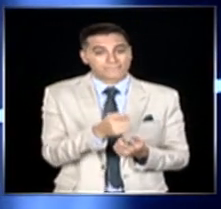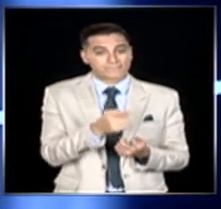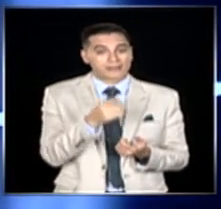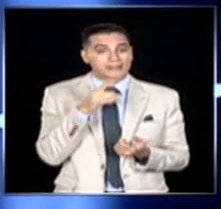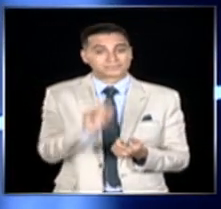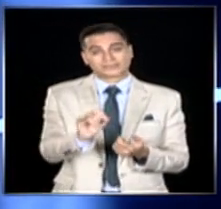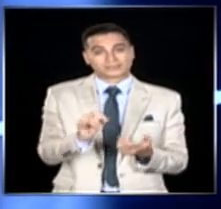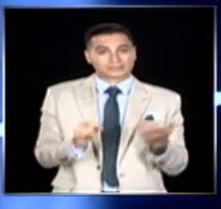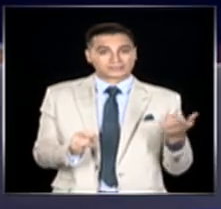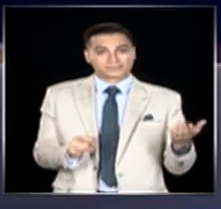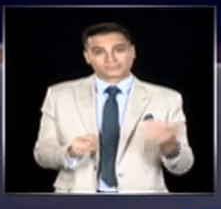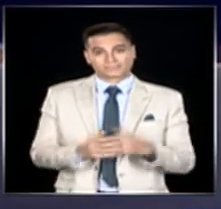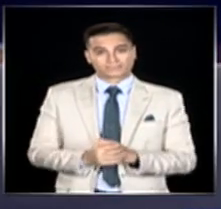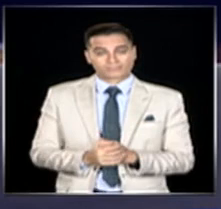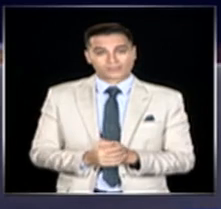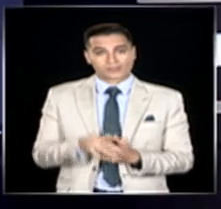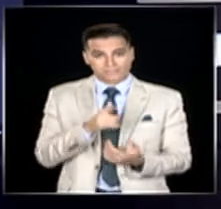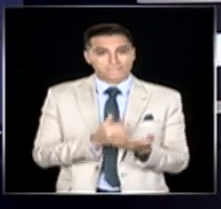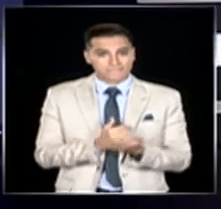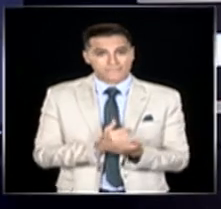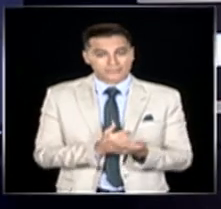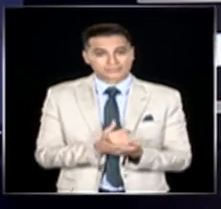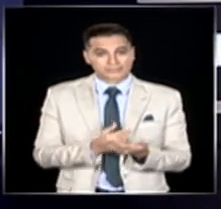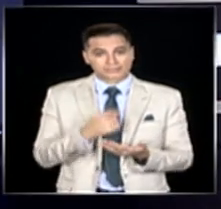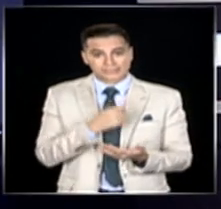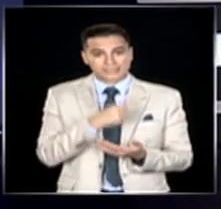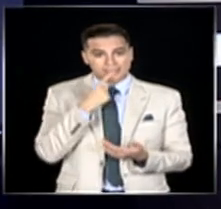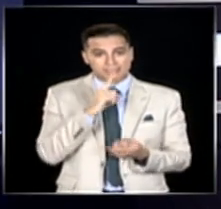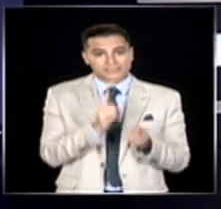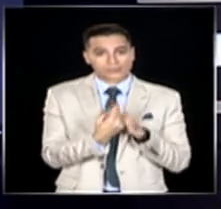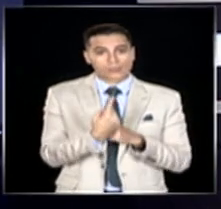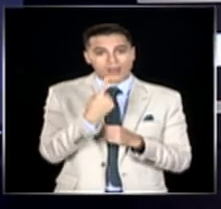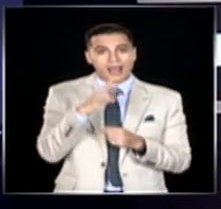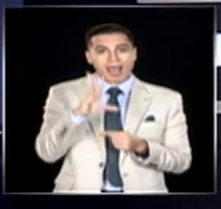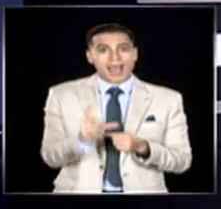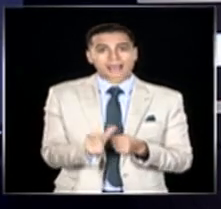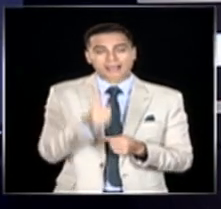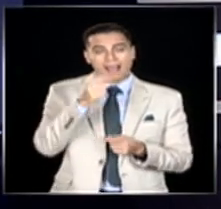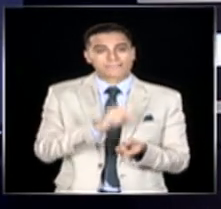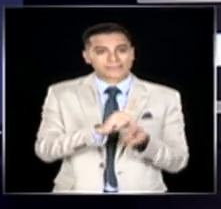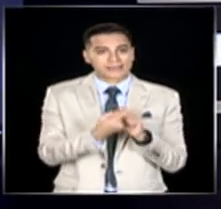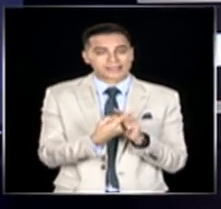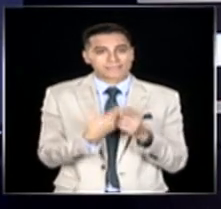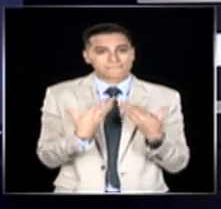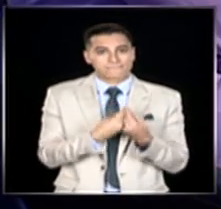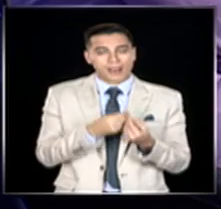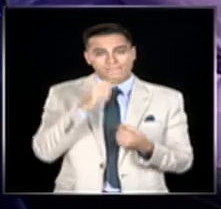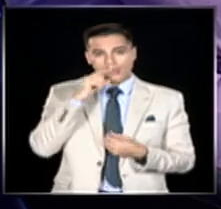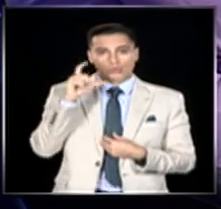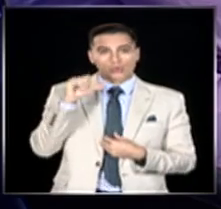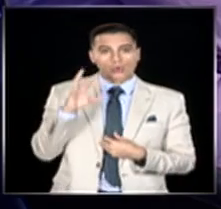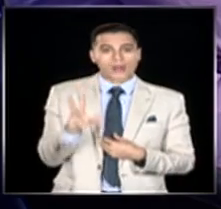اسكندرية 50. شهيد الهواري عندنا تغيير واحد بس، هنا جلال رجعت مكان